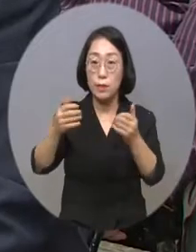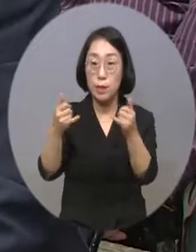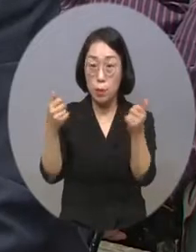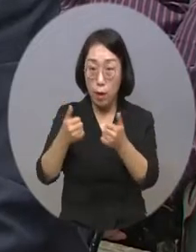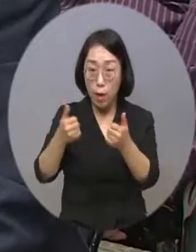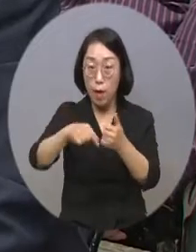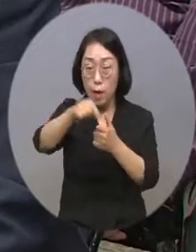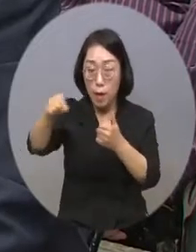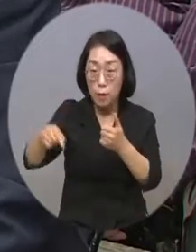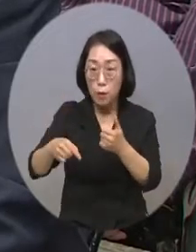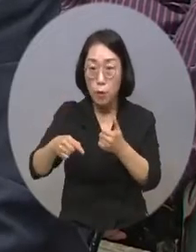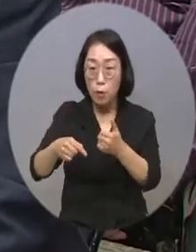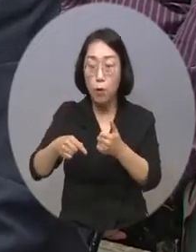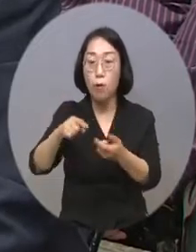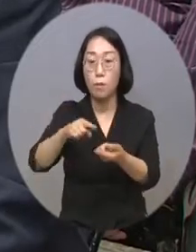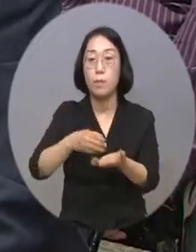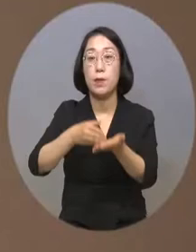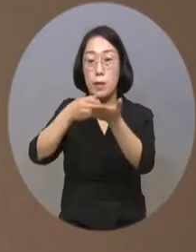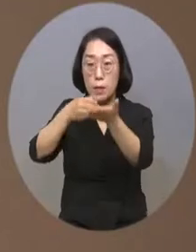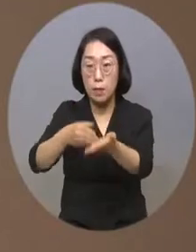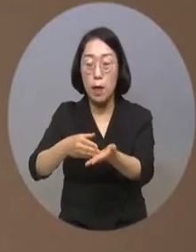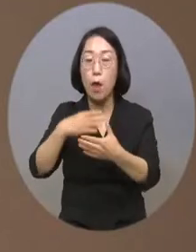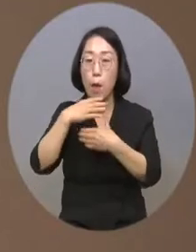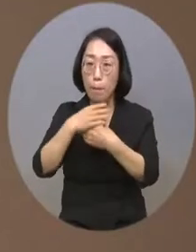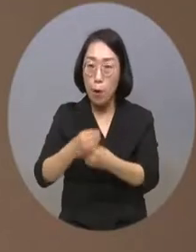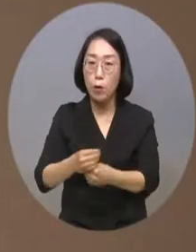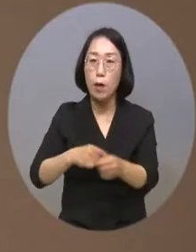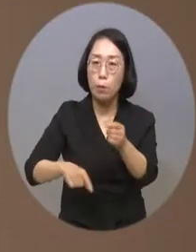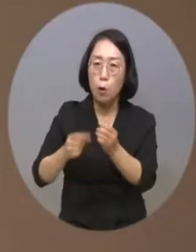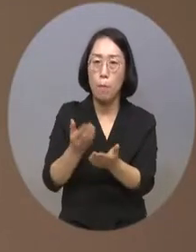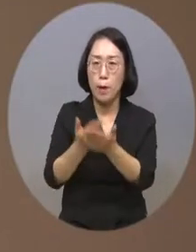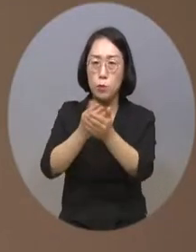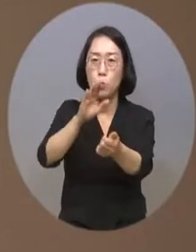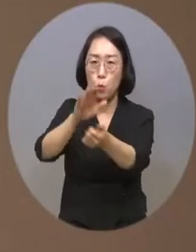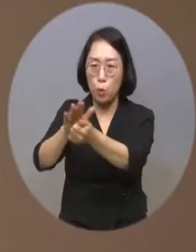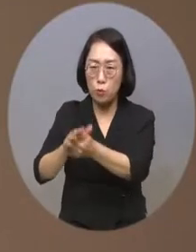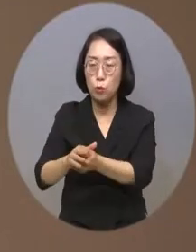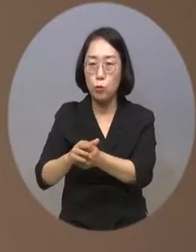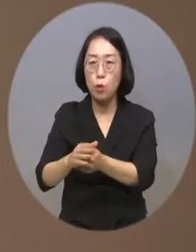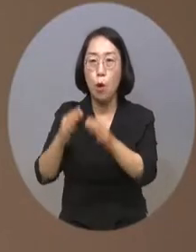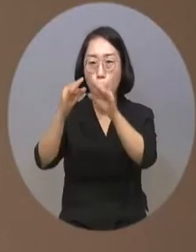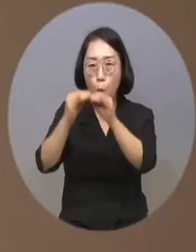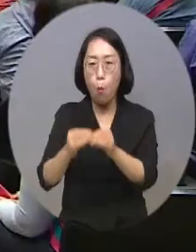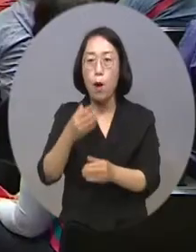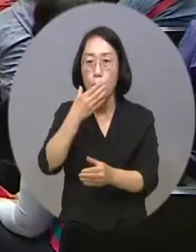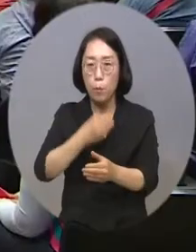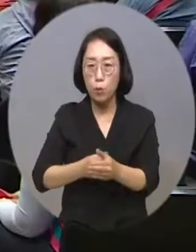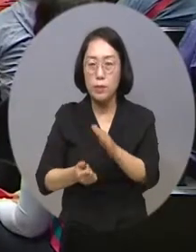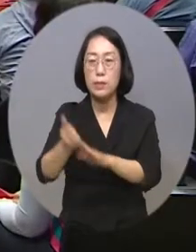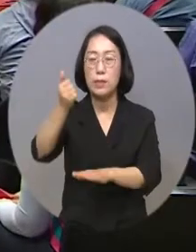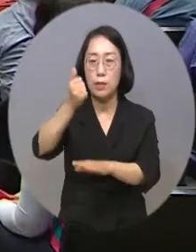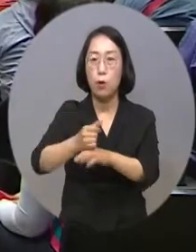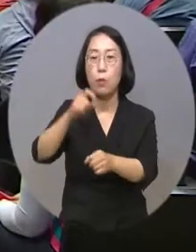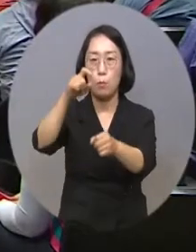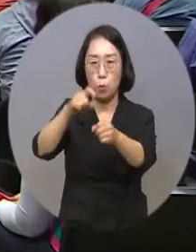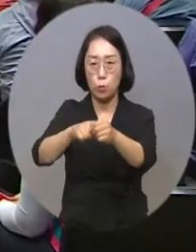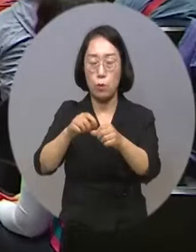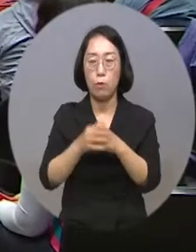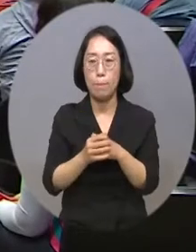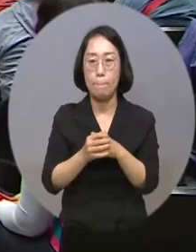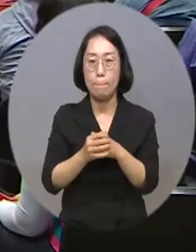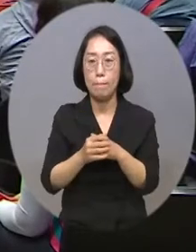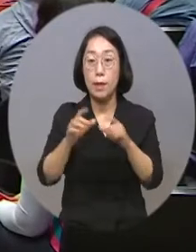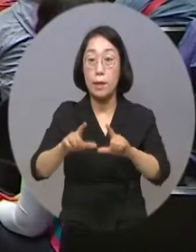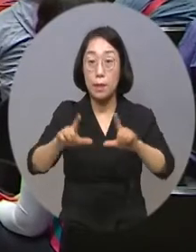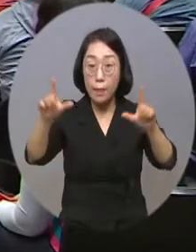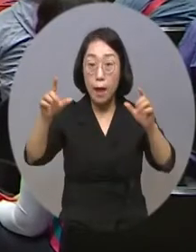재현함으로써 당사자 삶에 변화를 주는 서울시가 되도록 공감복지 실현을 목적으로 하고 있습니다.